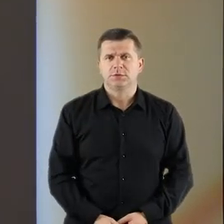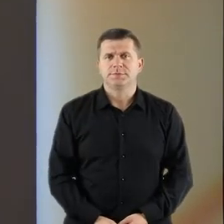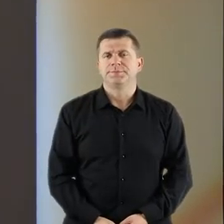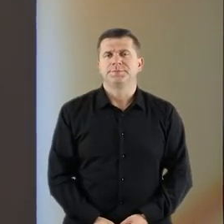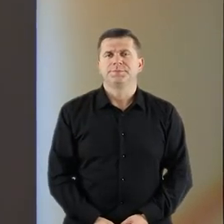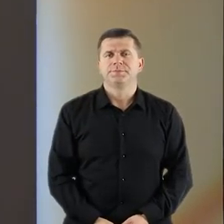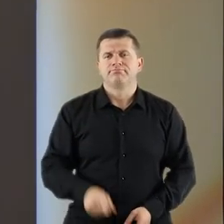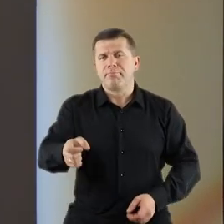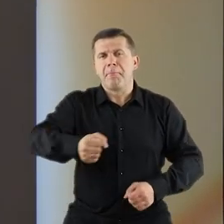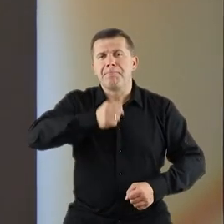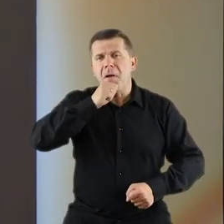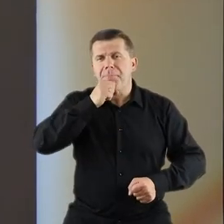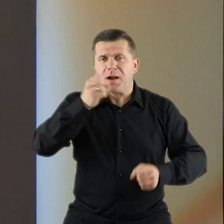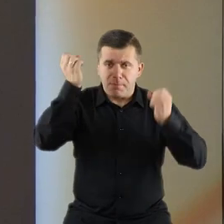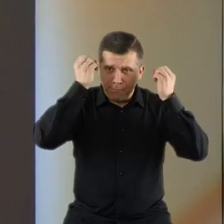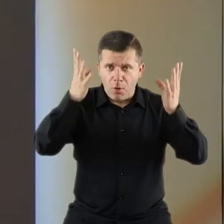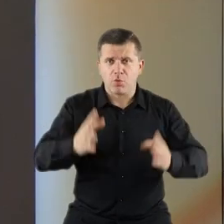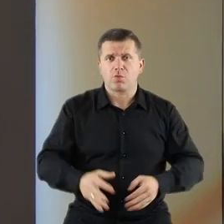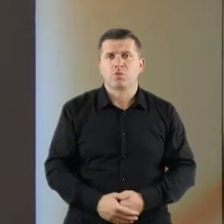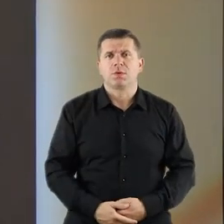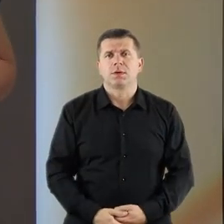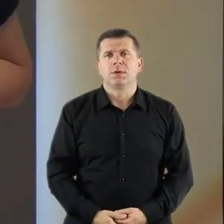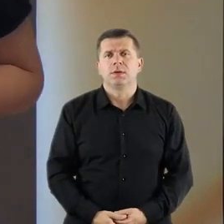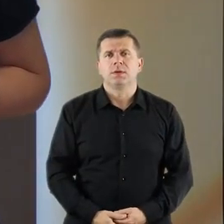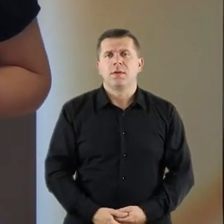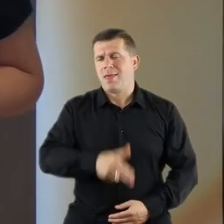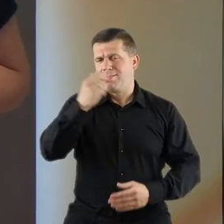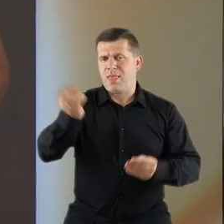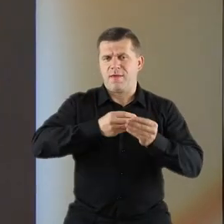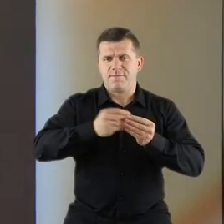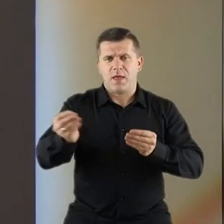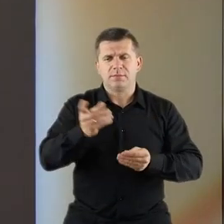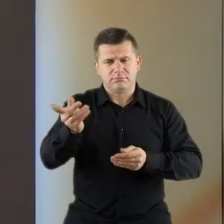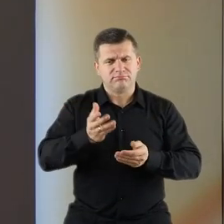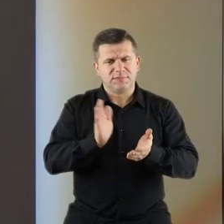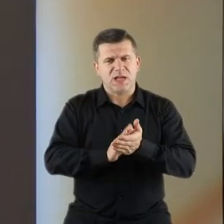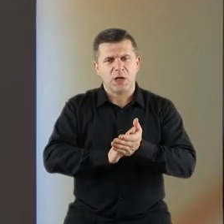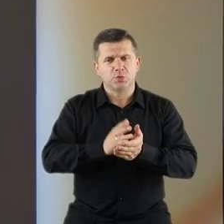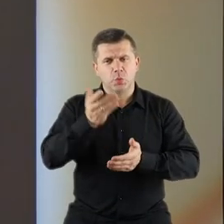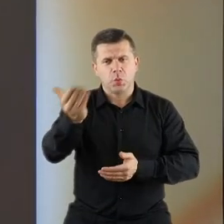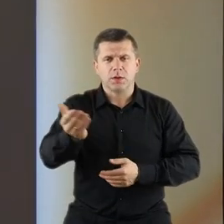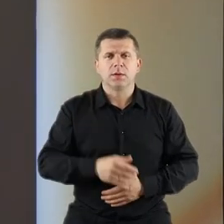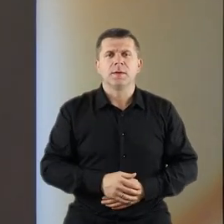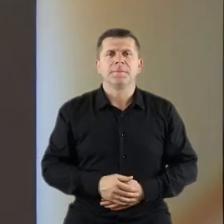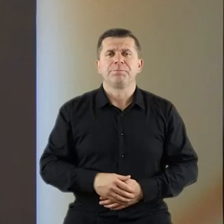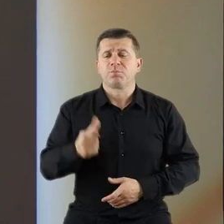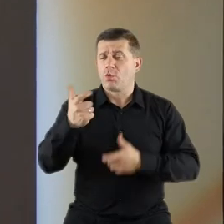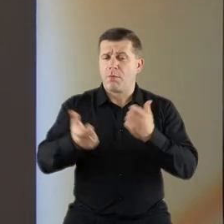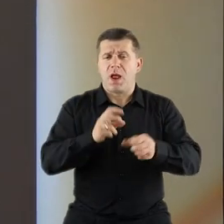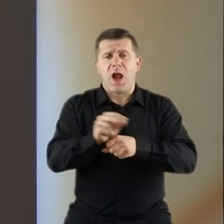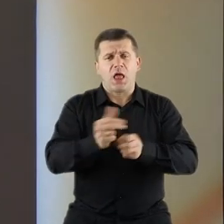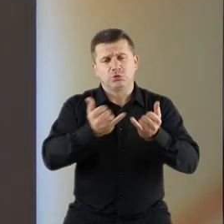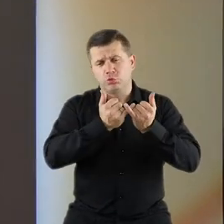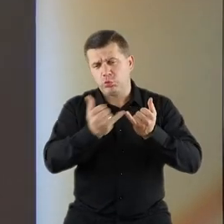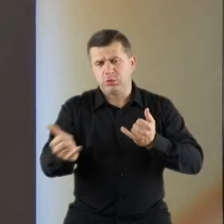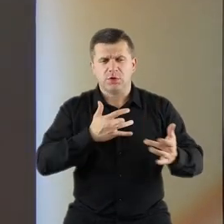E no te babki mądre najwięcej zasług tutaj mają jeśli chodzi o leczenie